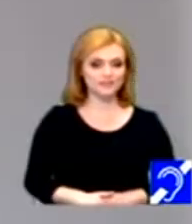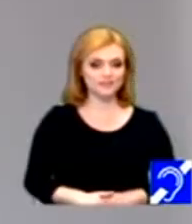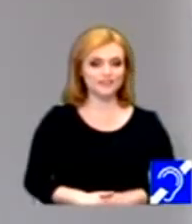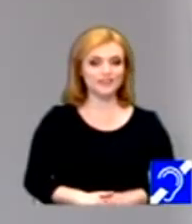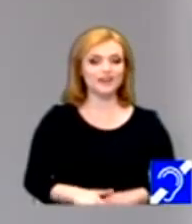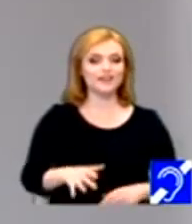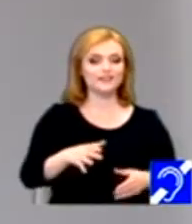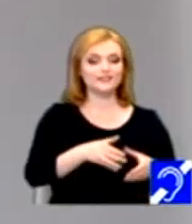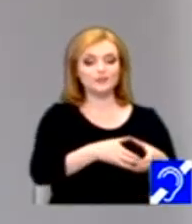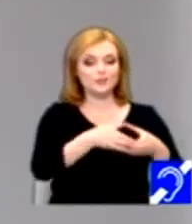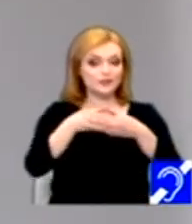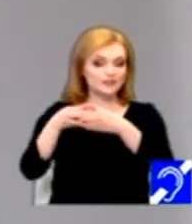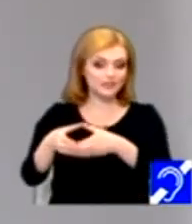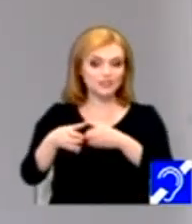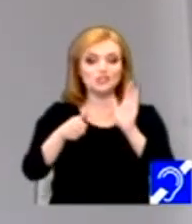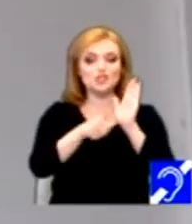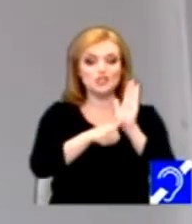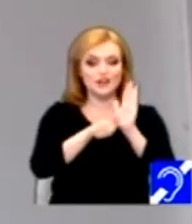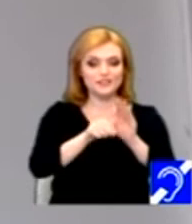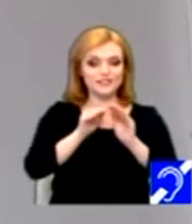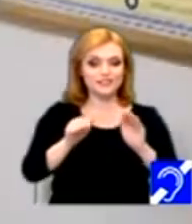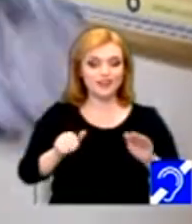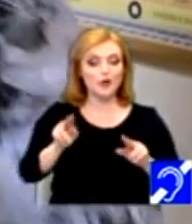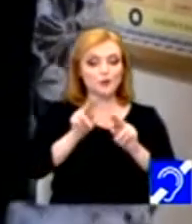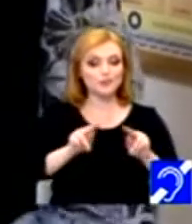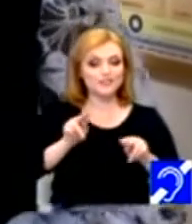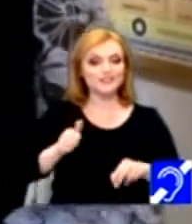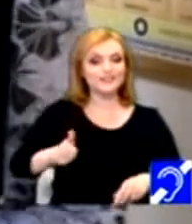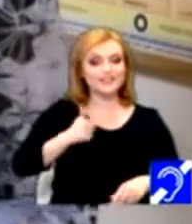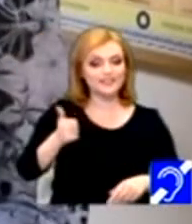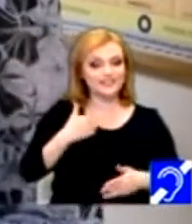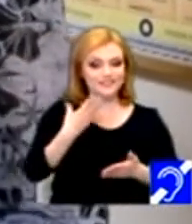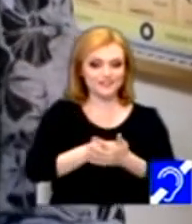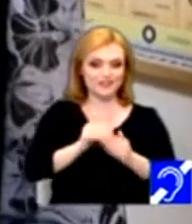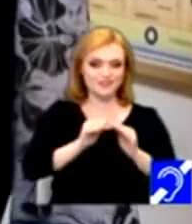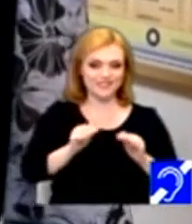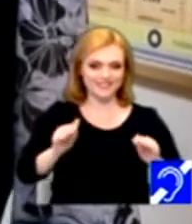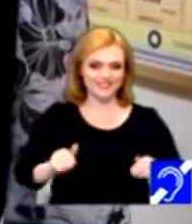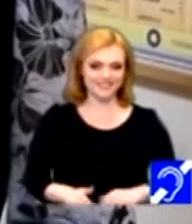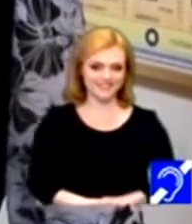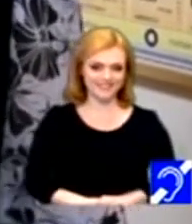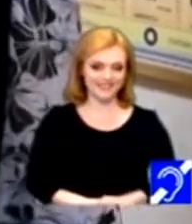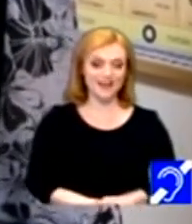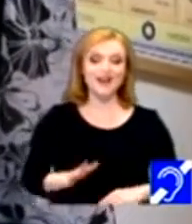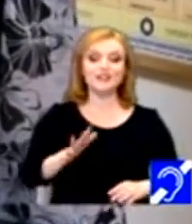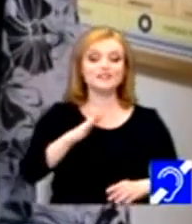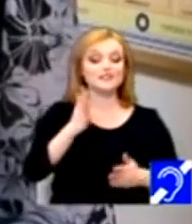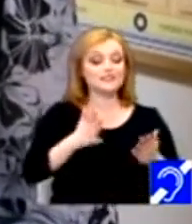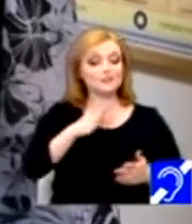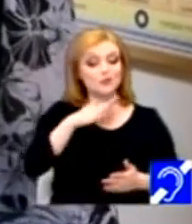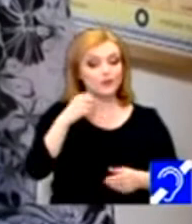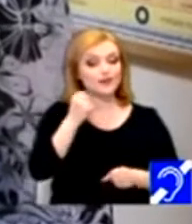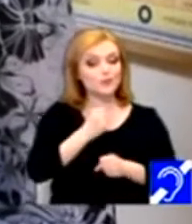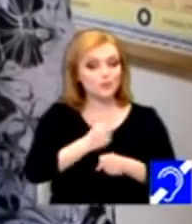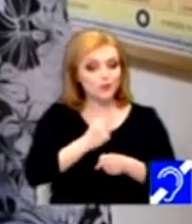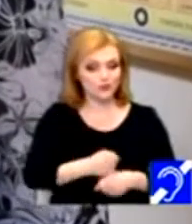de o echipă de 6 elevi. Profesorii spun că sunt mândri de discipolii lor. Numai printr-o muncă plină de abnegație și dăruire de